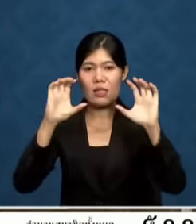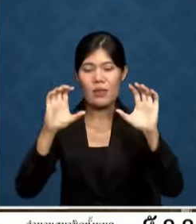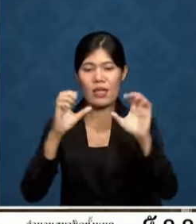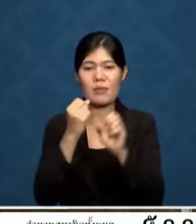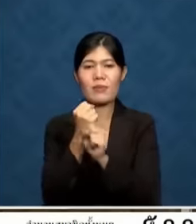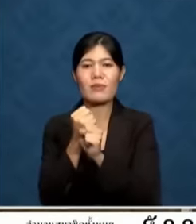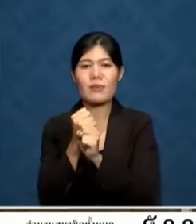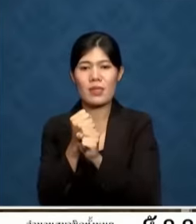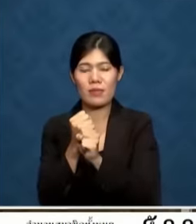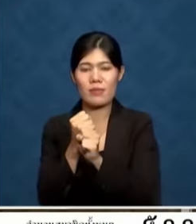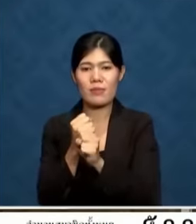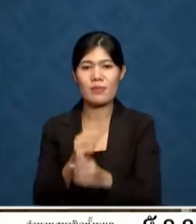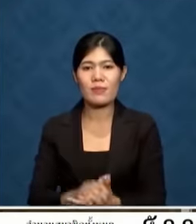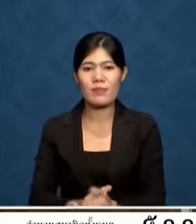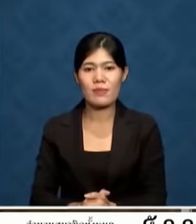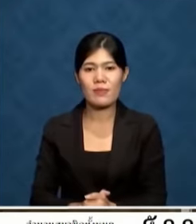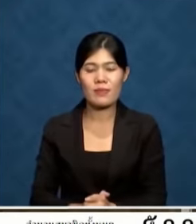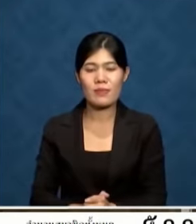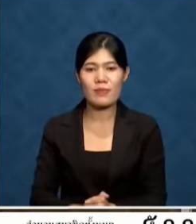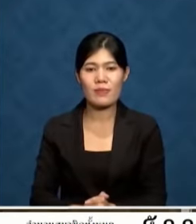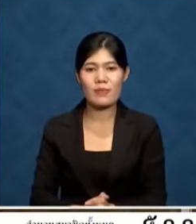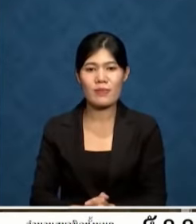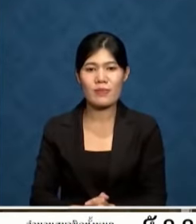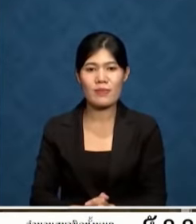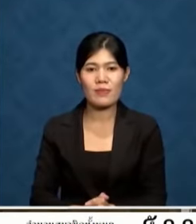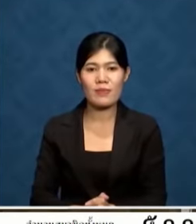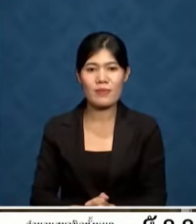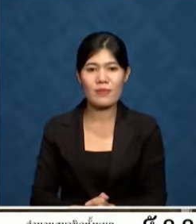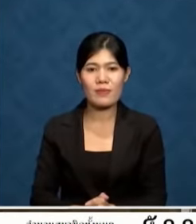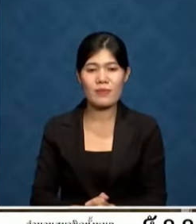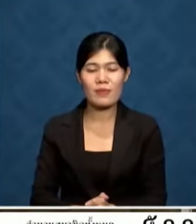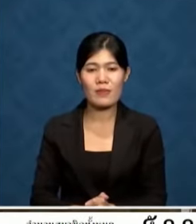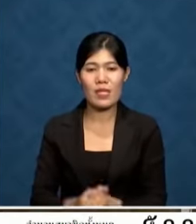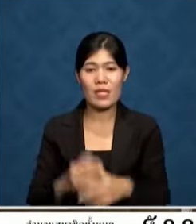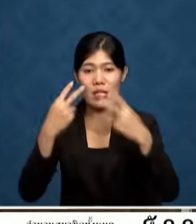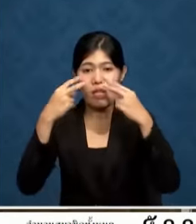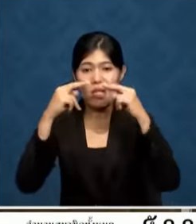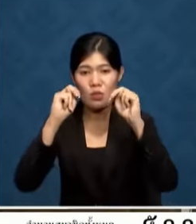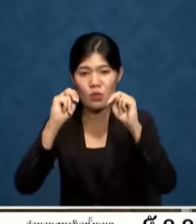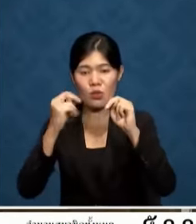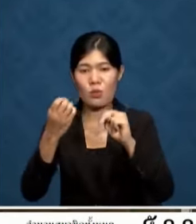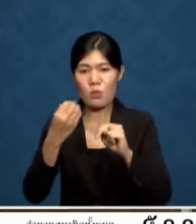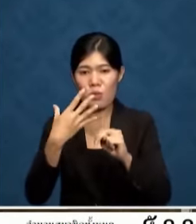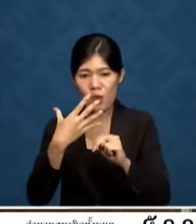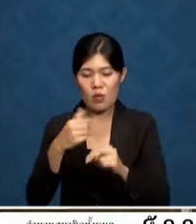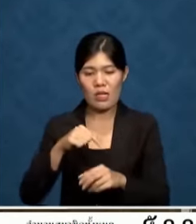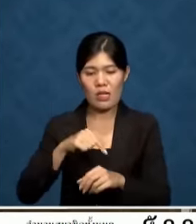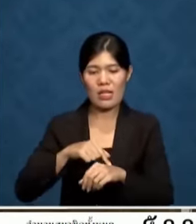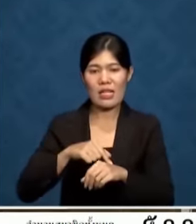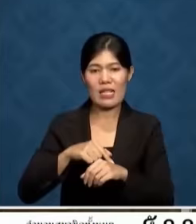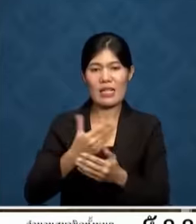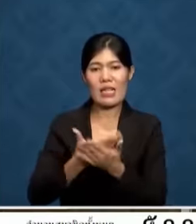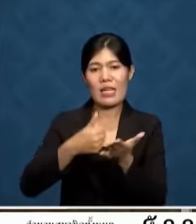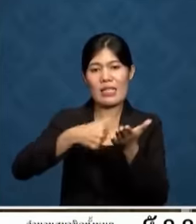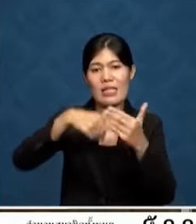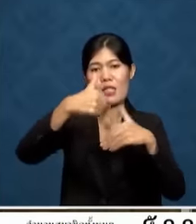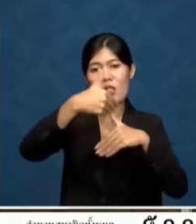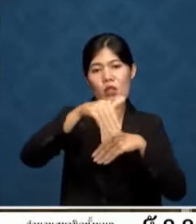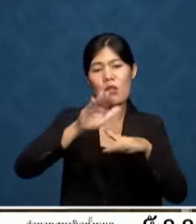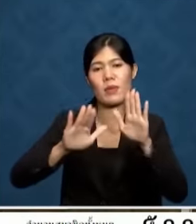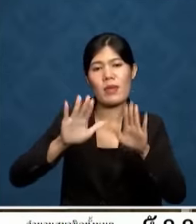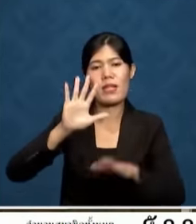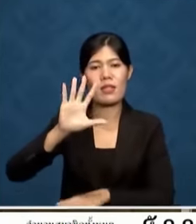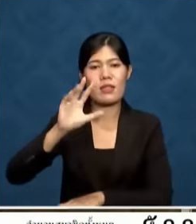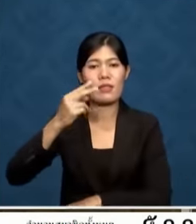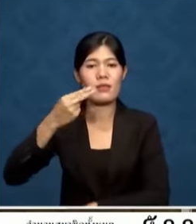ผลนายกรัฐมนตรีบอกว่าหนี้นอกระบบมีมีประมาณ 50หมื่ล้านบาทผมเอาตัวเลขนายกเป็นตัว